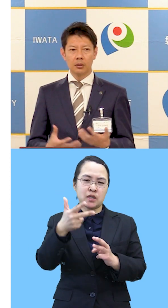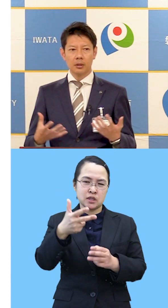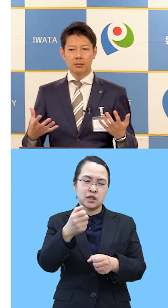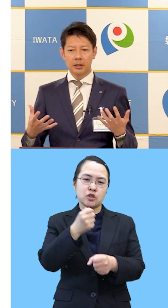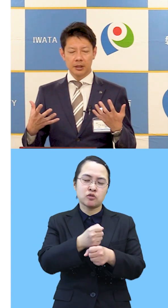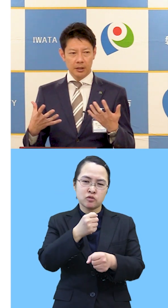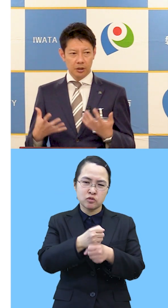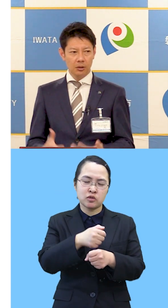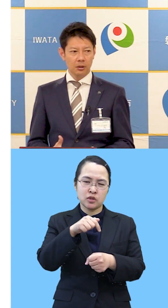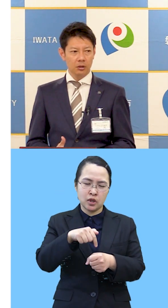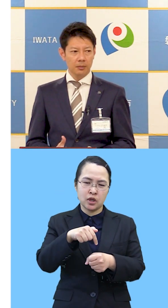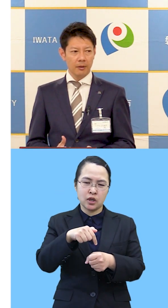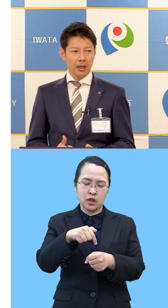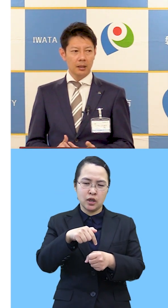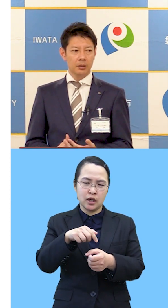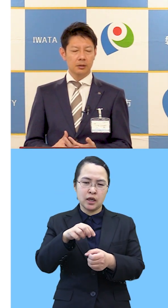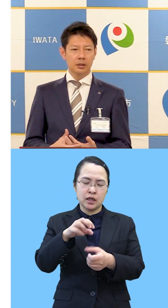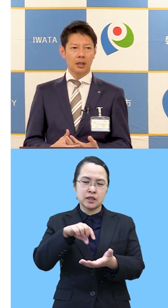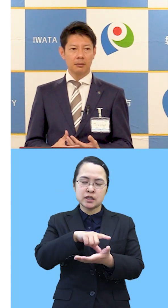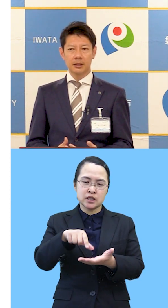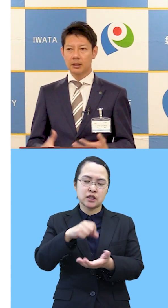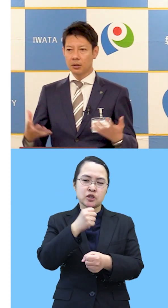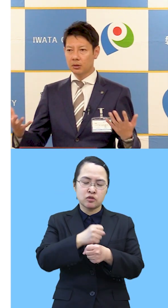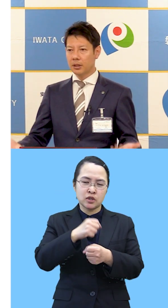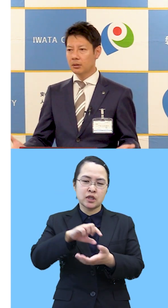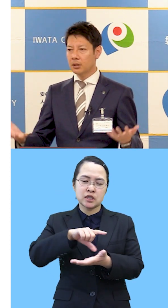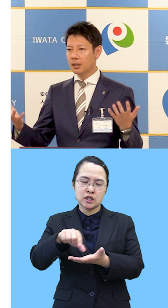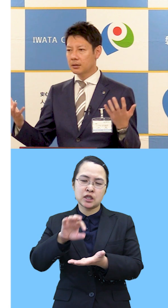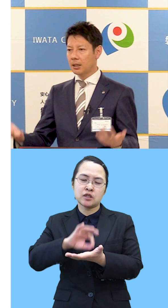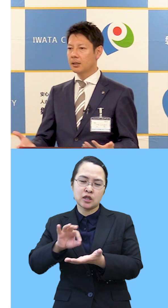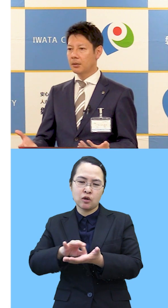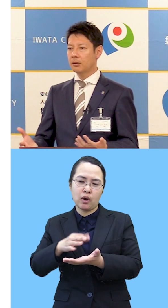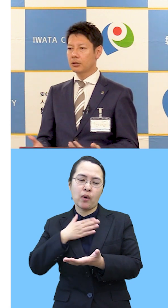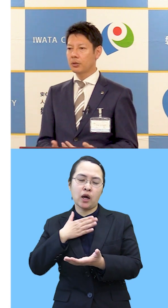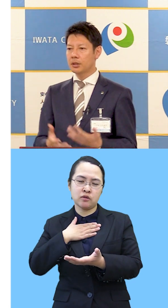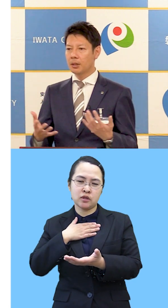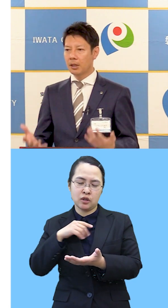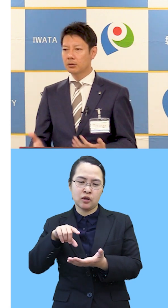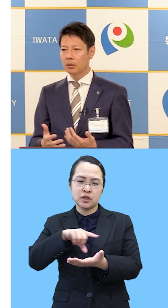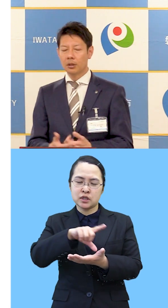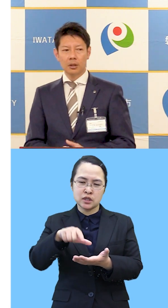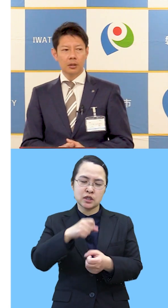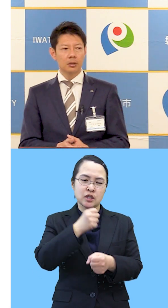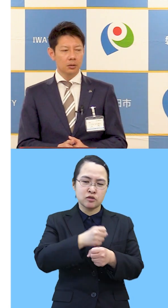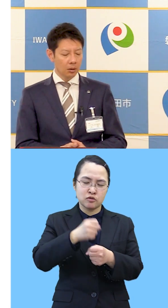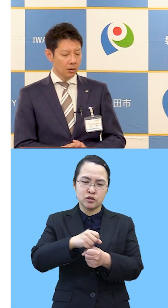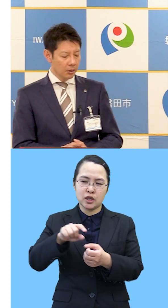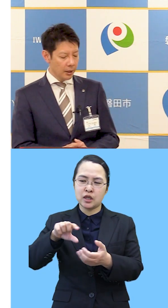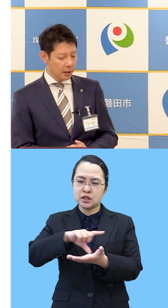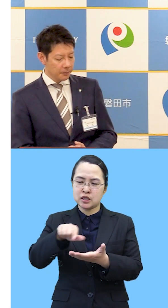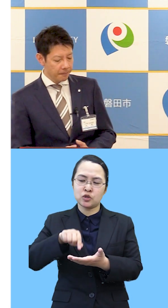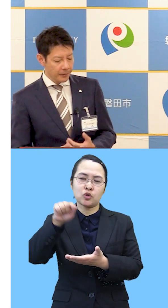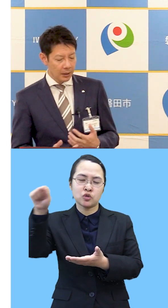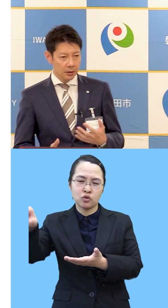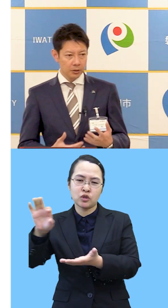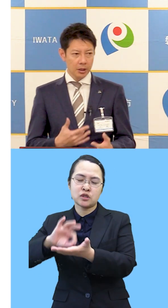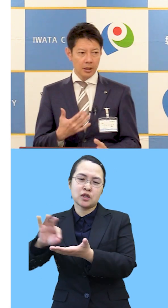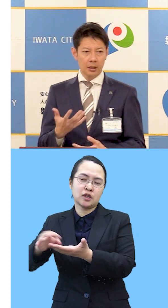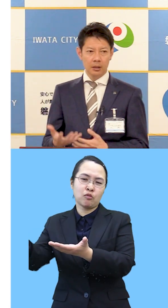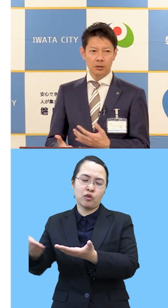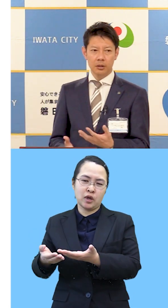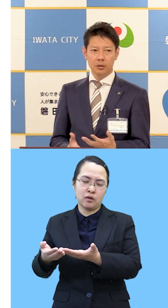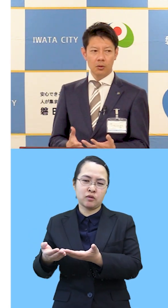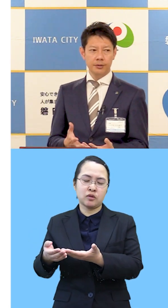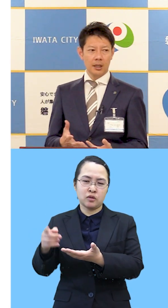ているもの、地産地消って言葉はよく使われますが、外でとにかく使ってもらうと、消費してもらうということ、そ